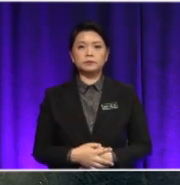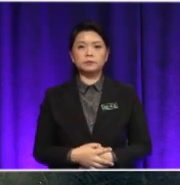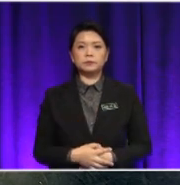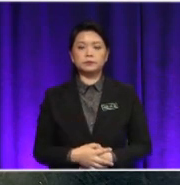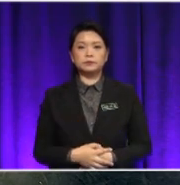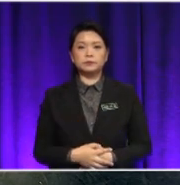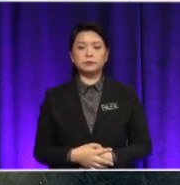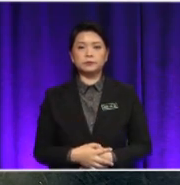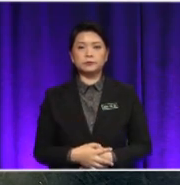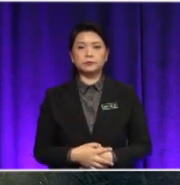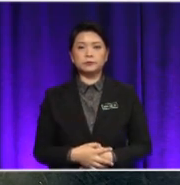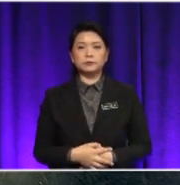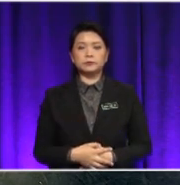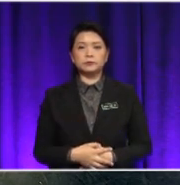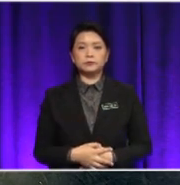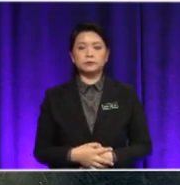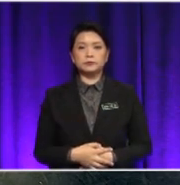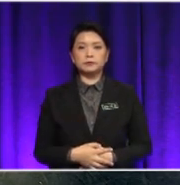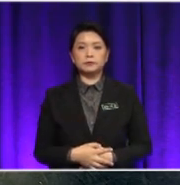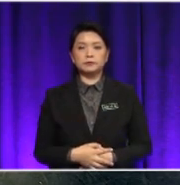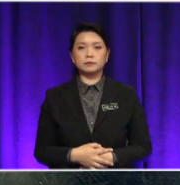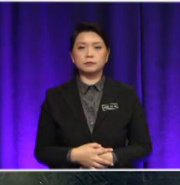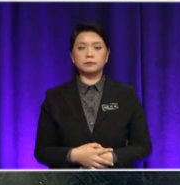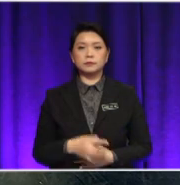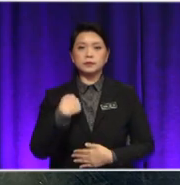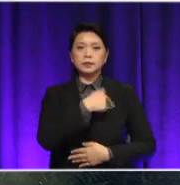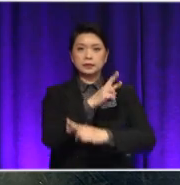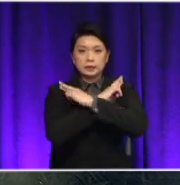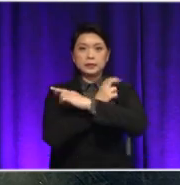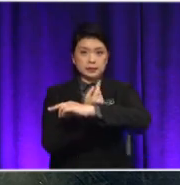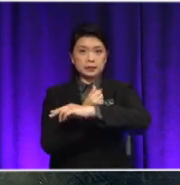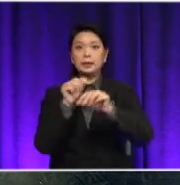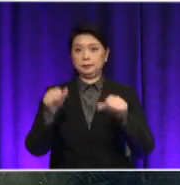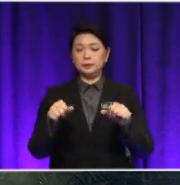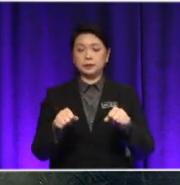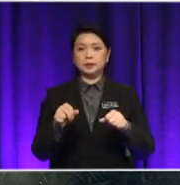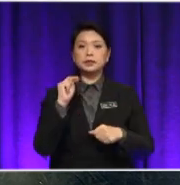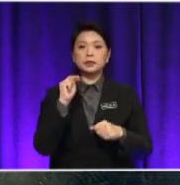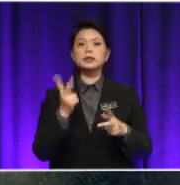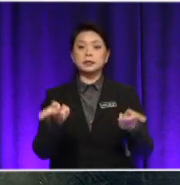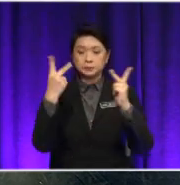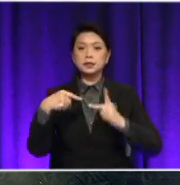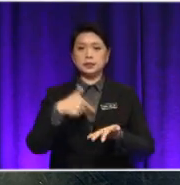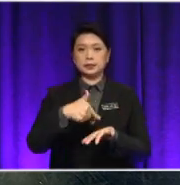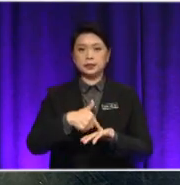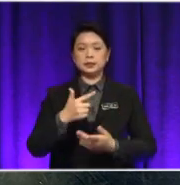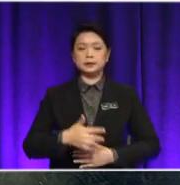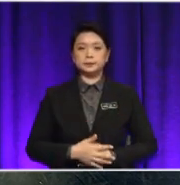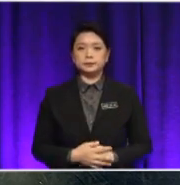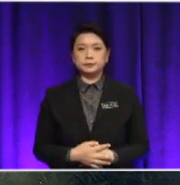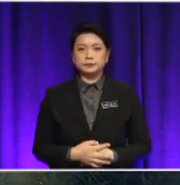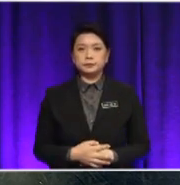Boleh eh? Lalang saya dah baring rehat ni cikgu eh. Jomlah. Kita berhenti rehat dulu boleh ke cikgu? Kepada anda semua, kita akan kembali selepas ini dalam